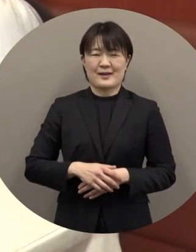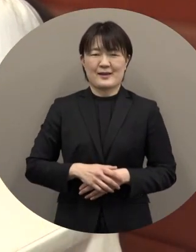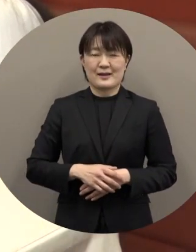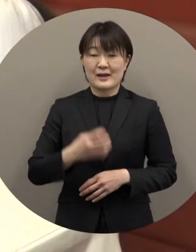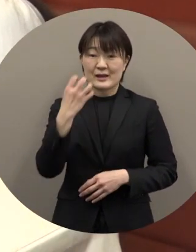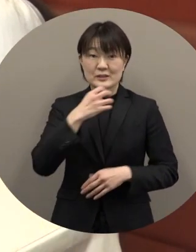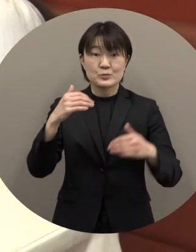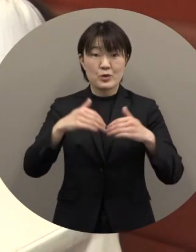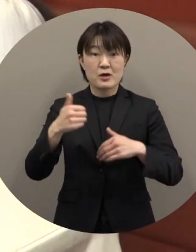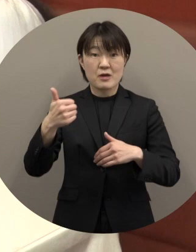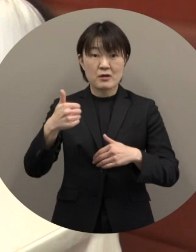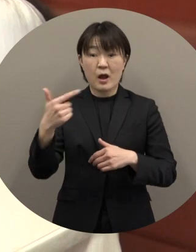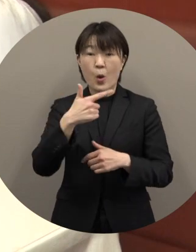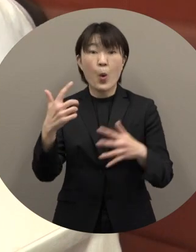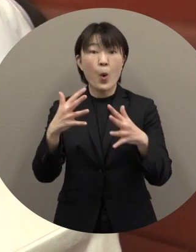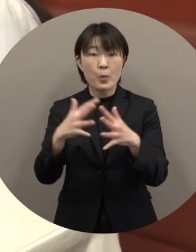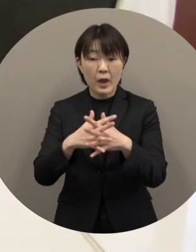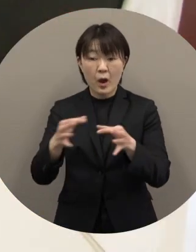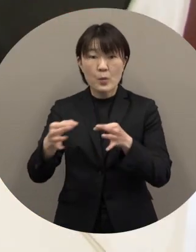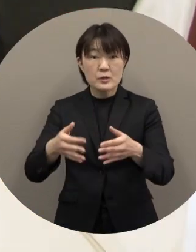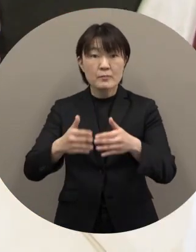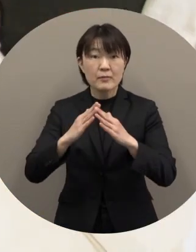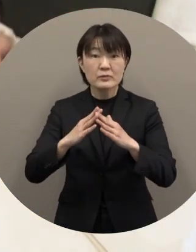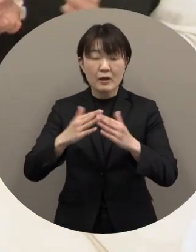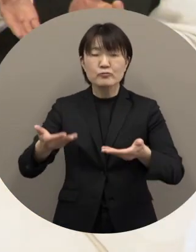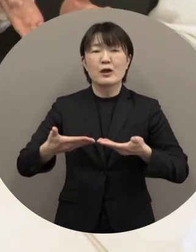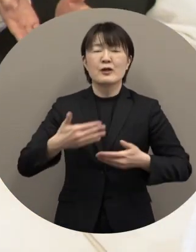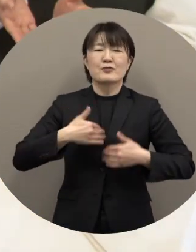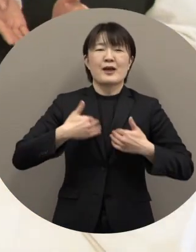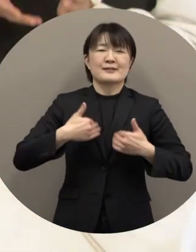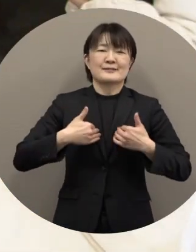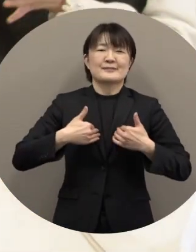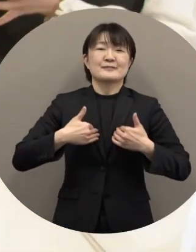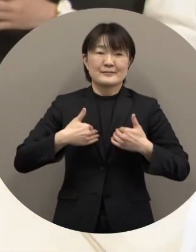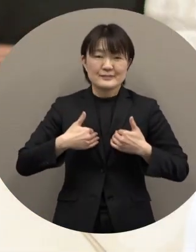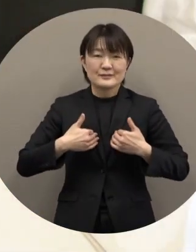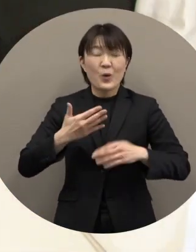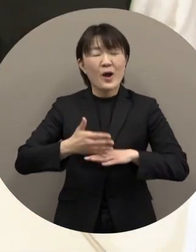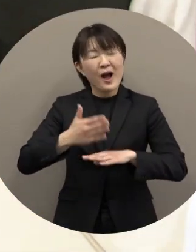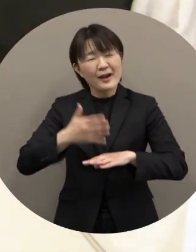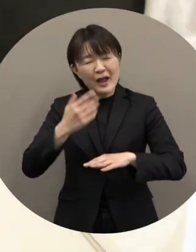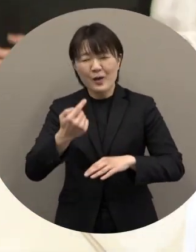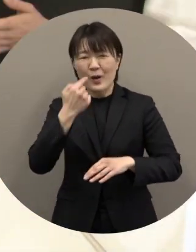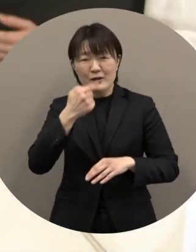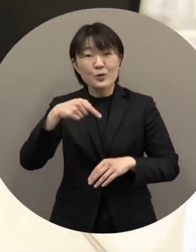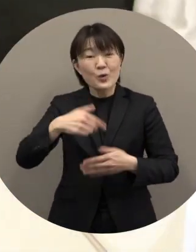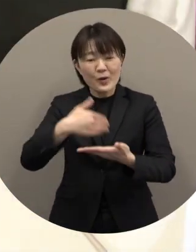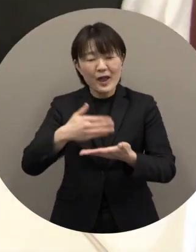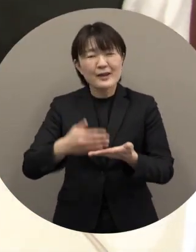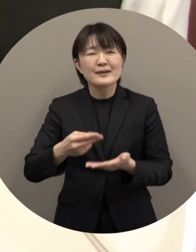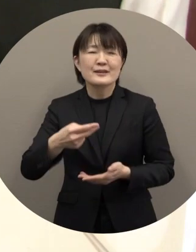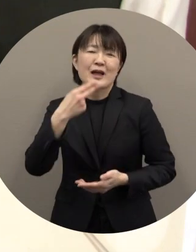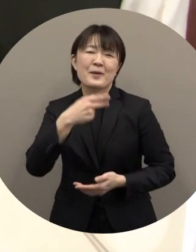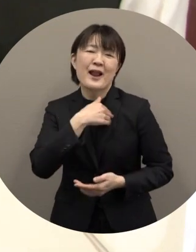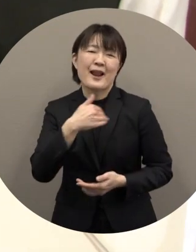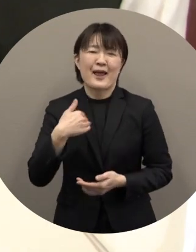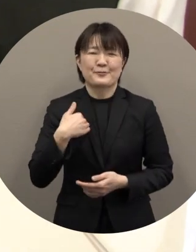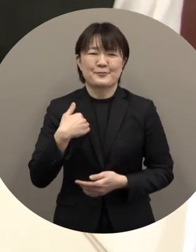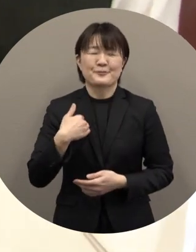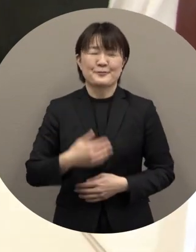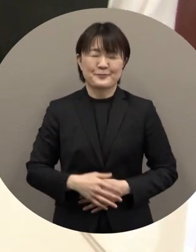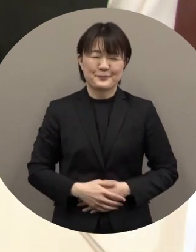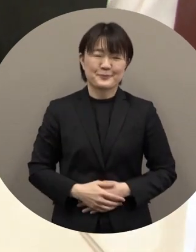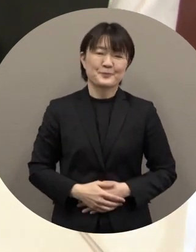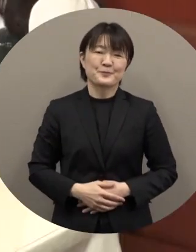ね、うん、大宮に帰ってきてくれ た。そうですよ、 これ食べられ て、そうなんですよ、おかげで私たちはね、足を運べば食べさせていただけますから